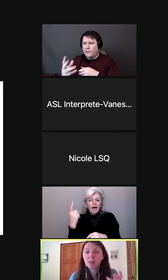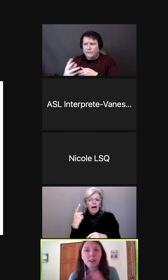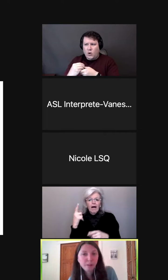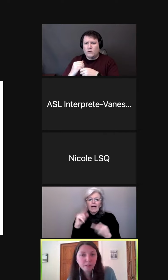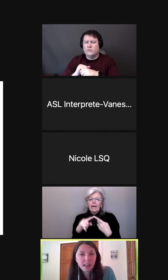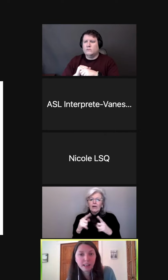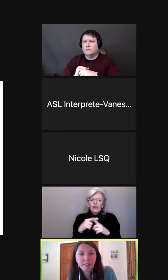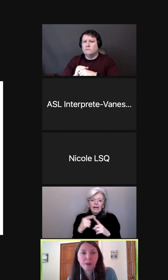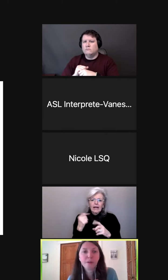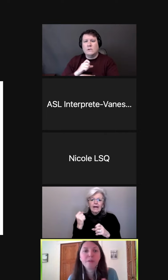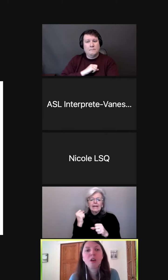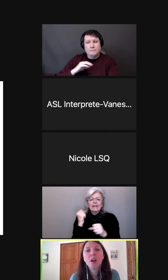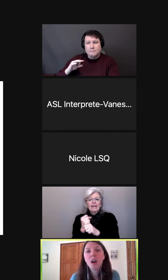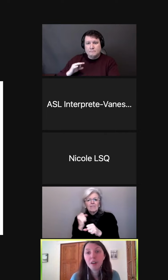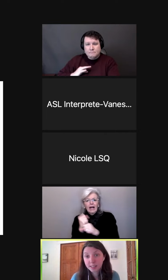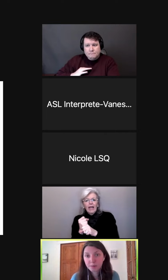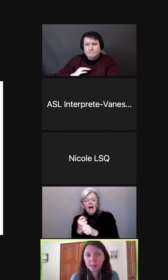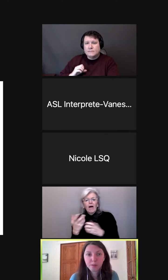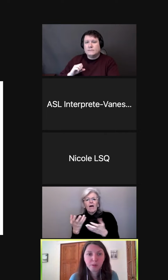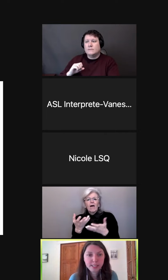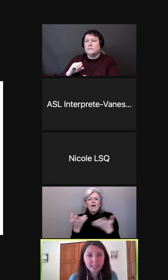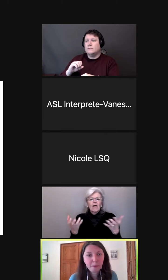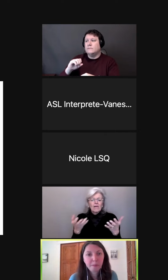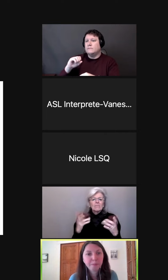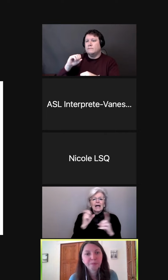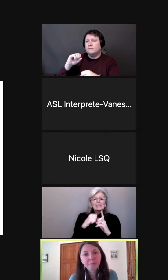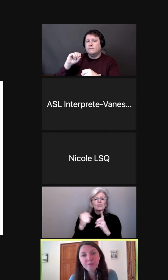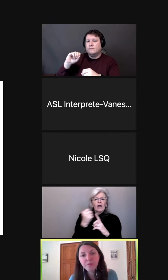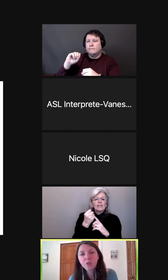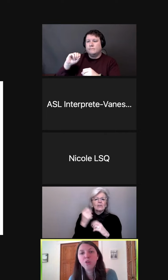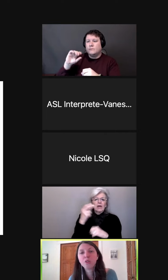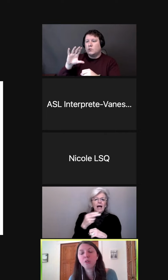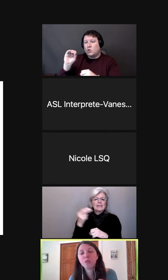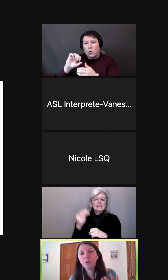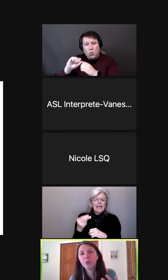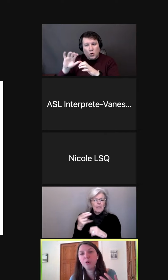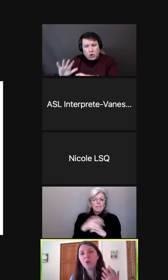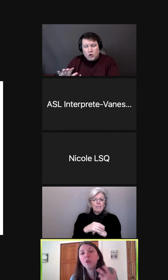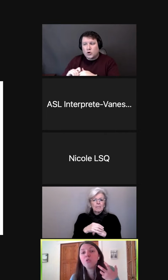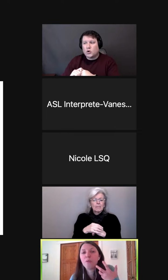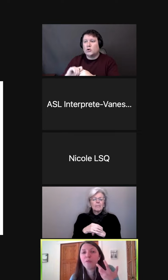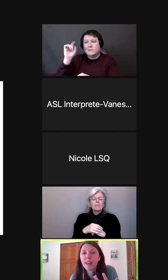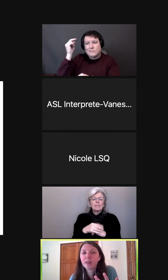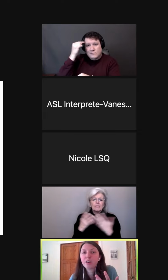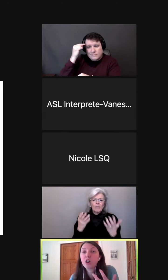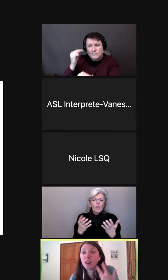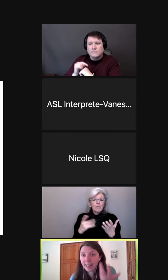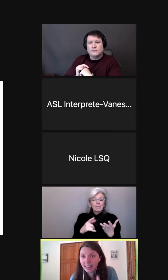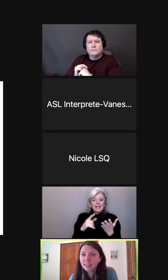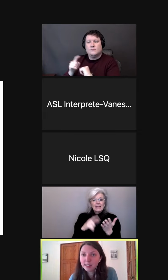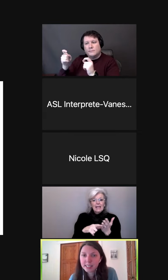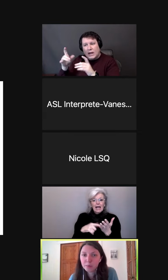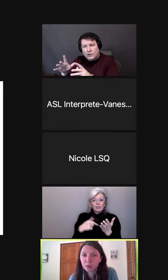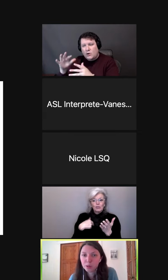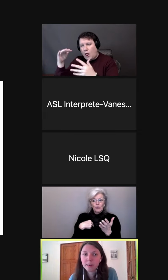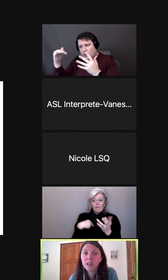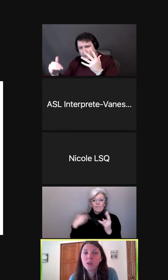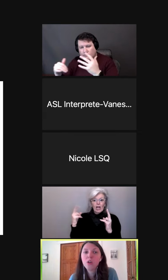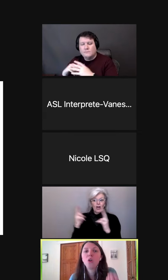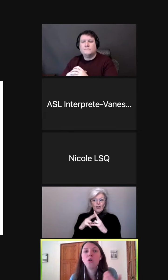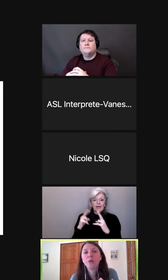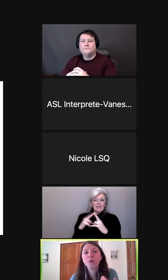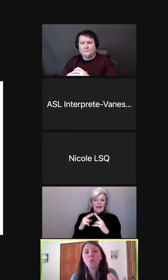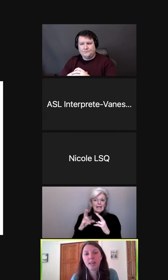le travailleur, la travailleuse en situation de handicap. Donc, lorsqu'on fait connaître ces